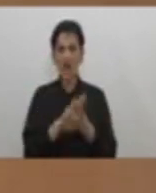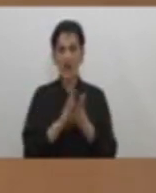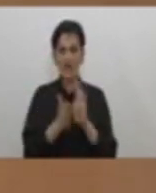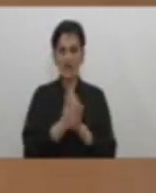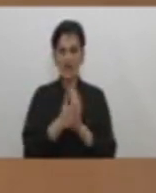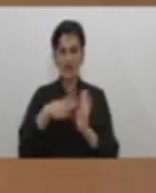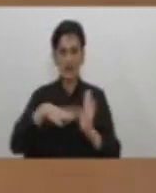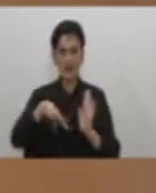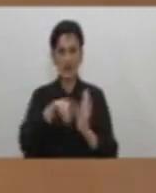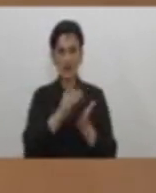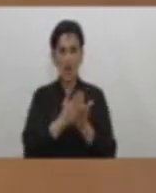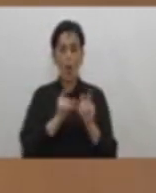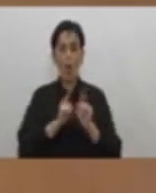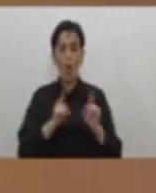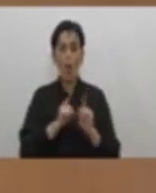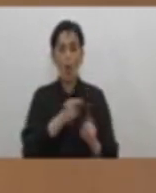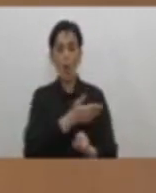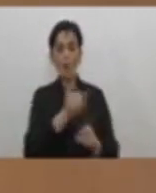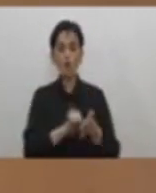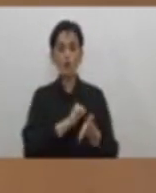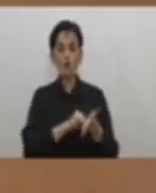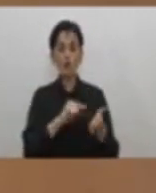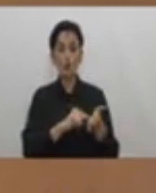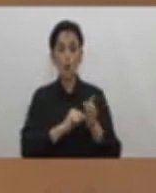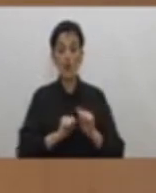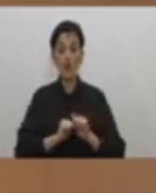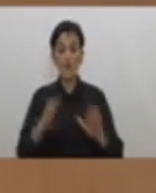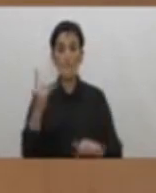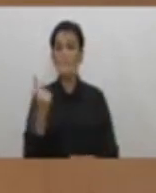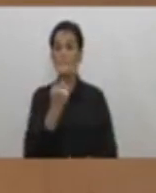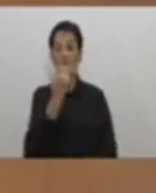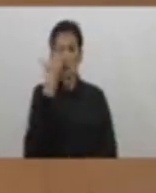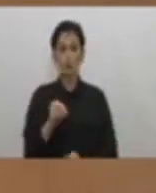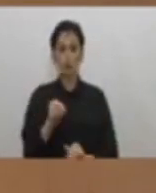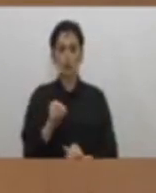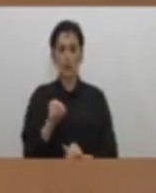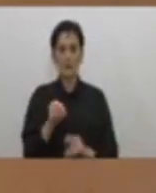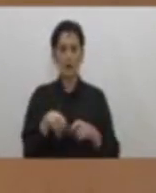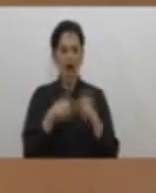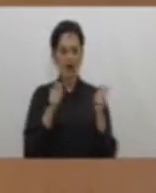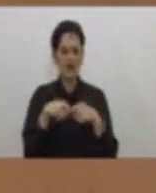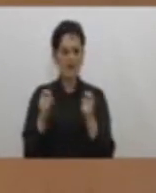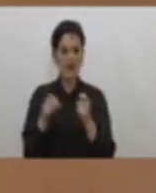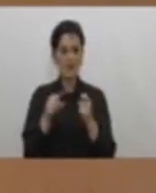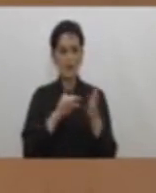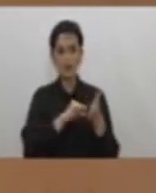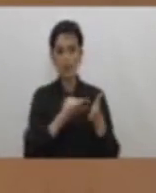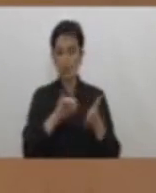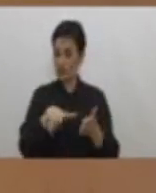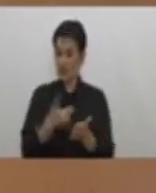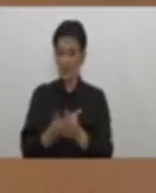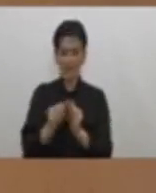საქართველოში. ოპოზიცია ამ დოკუმენტის გამოქვეყნებიდან პირველივე წუთებში არღვევდა ამ პუნქტს და დღემდე